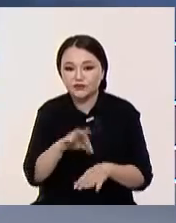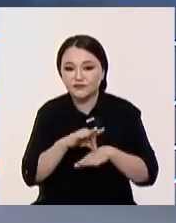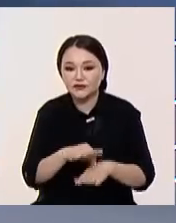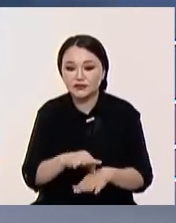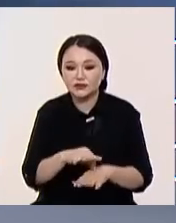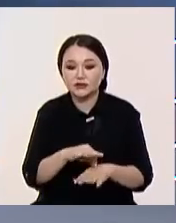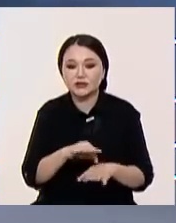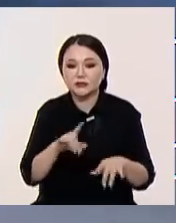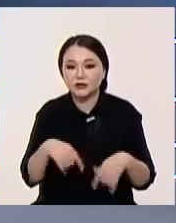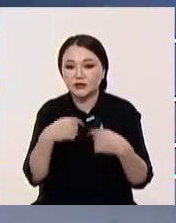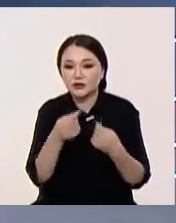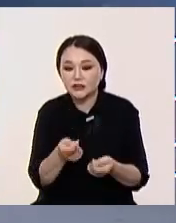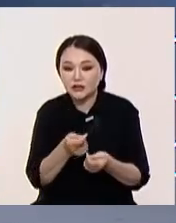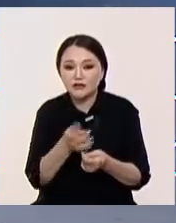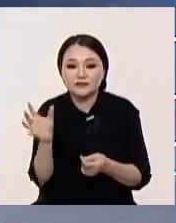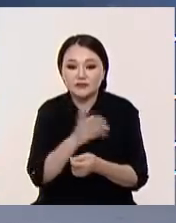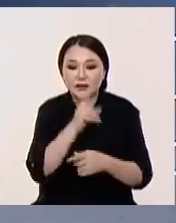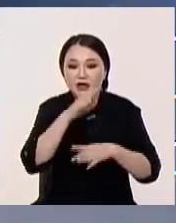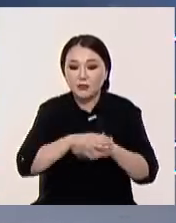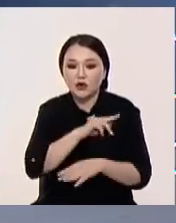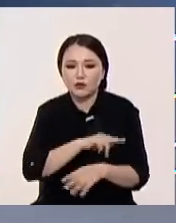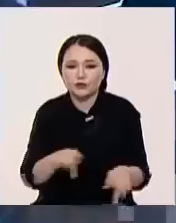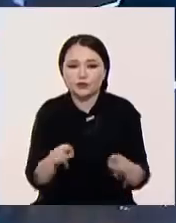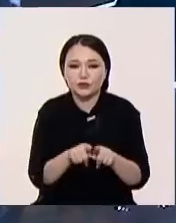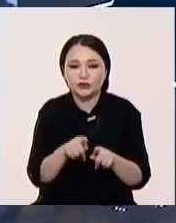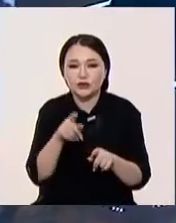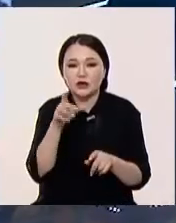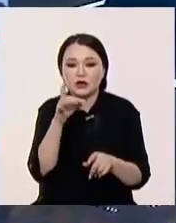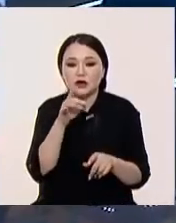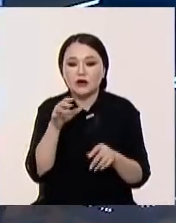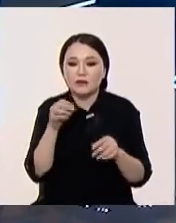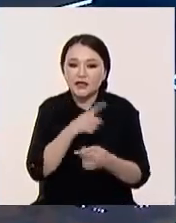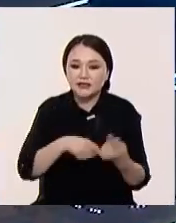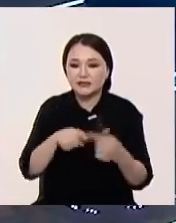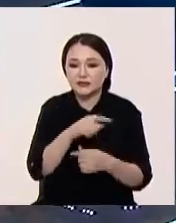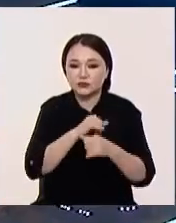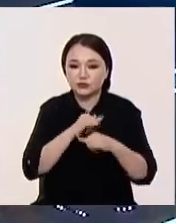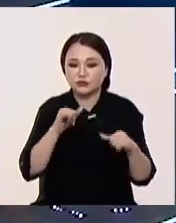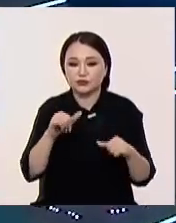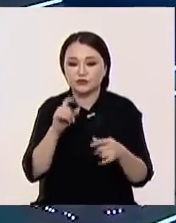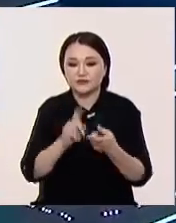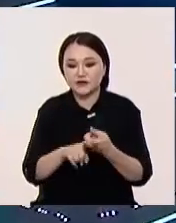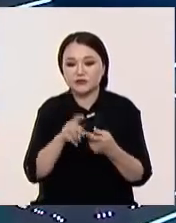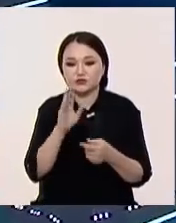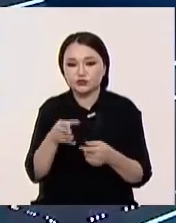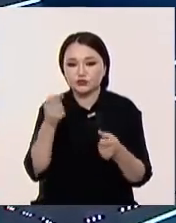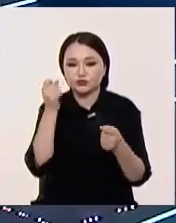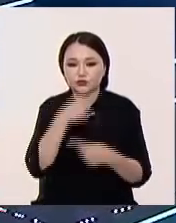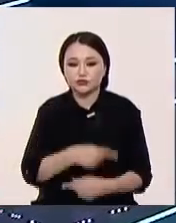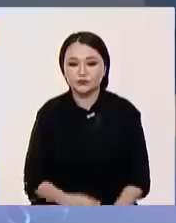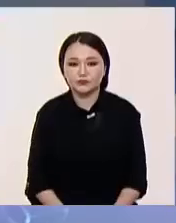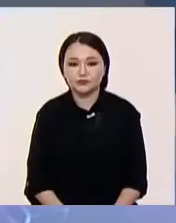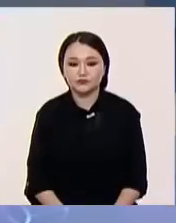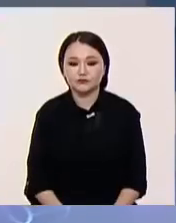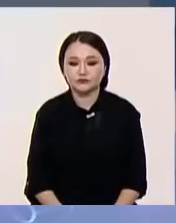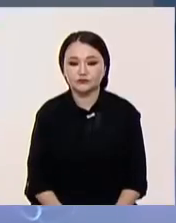жеткізді. Сондай Қасым-Жомарт Тоқаев әкімдердің жұмысы да белгілі бір деңгейде бизнестің дамуына қарай бағаланатынын мәлімдеді.